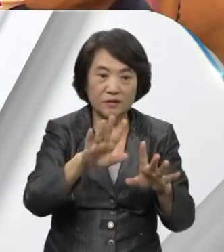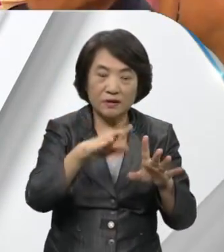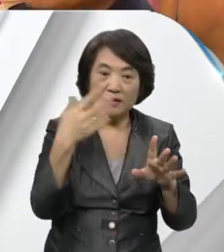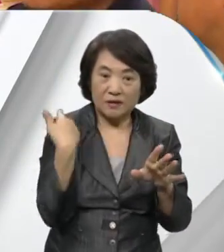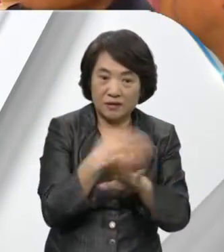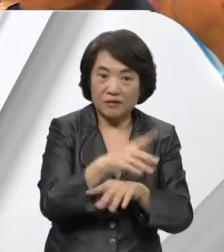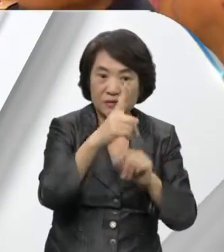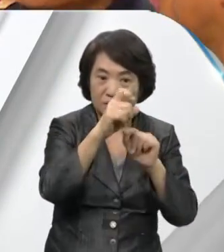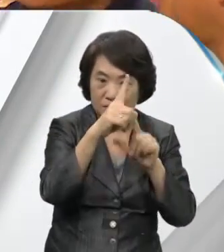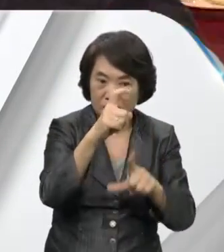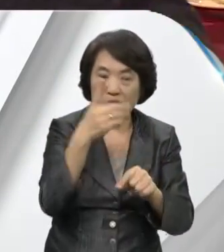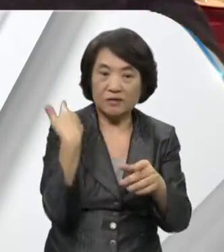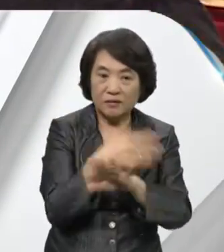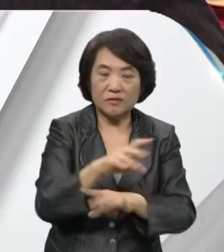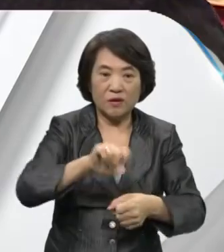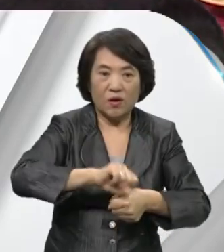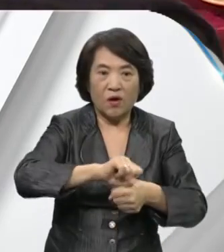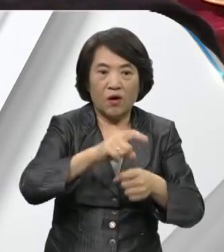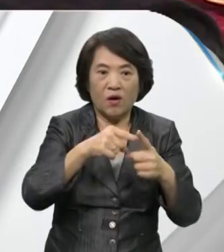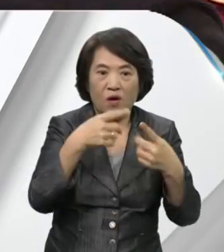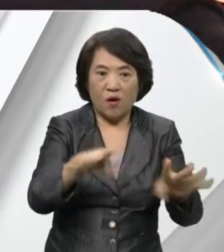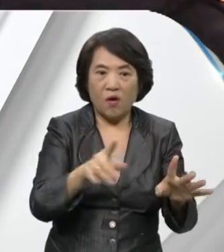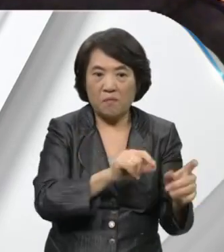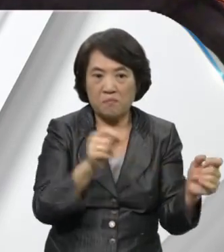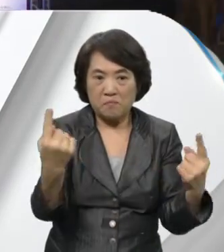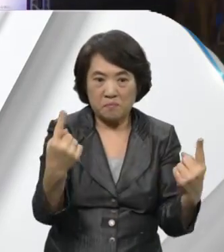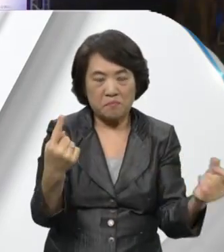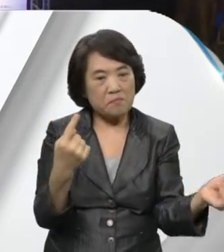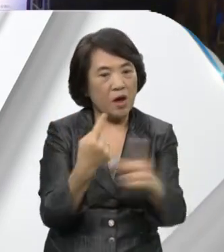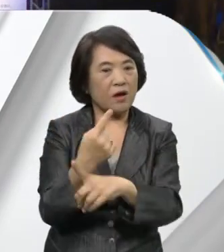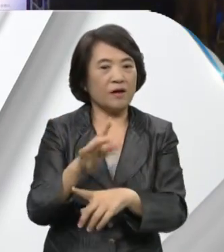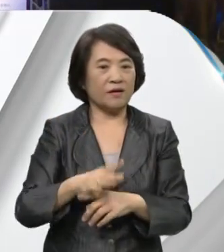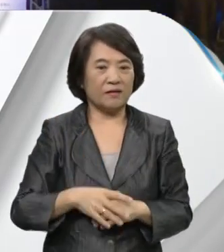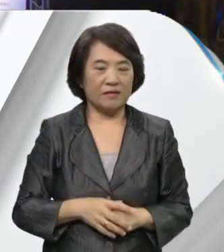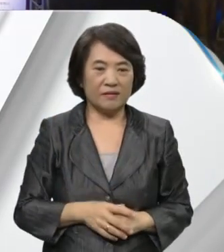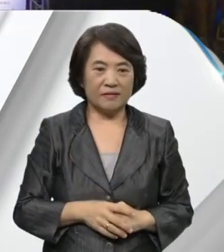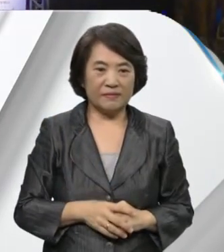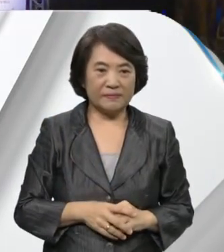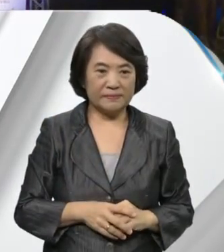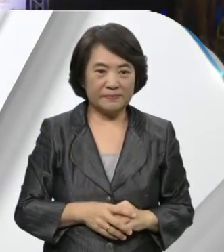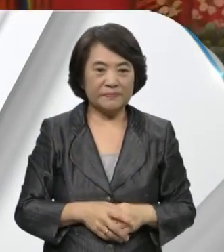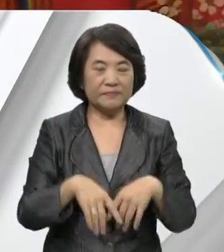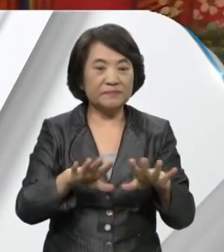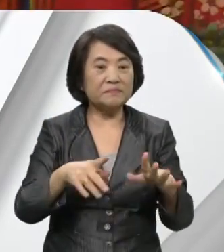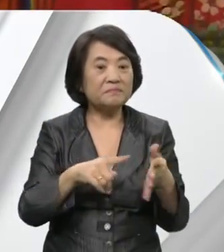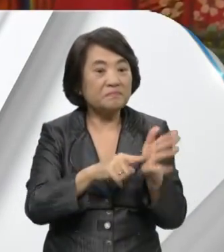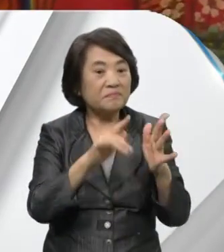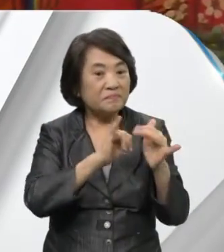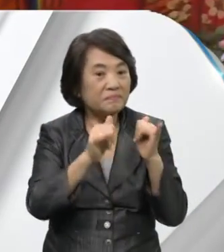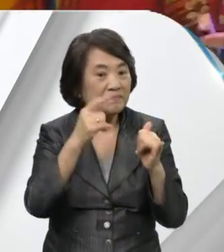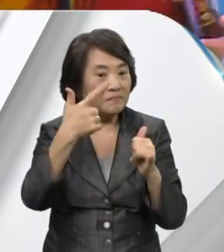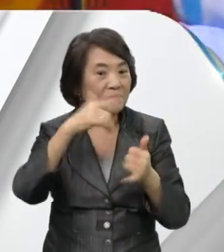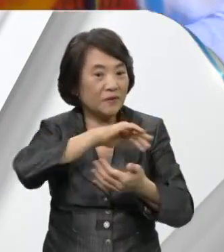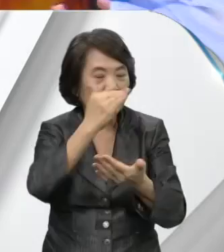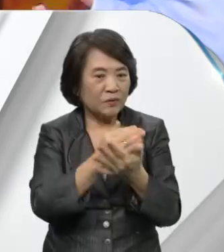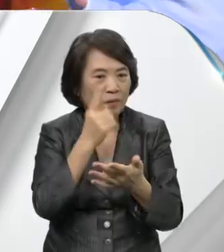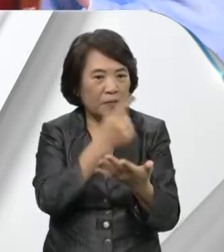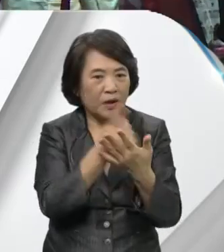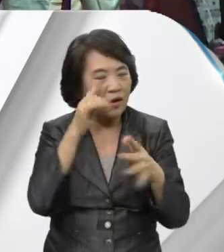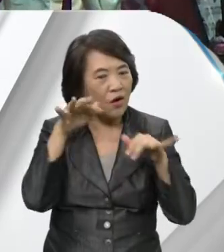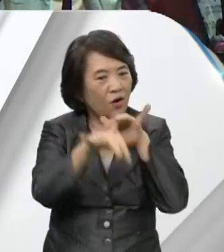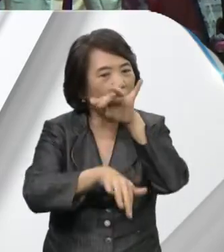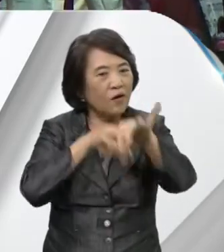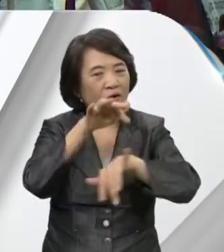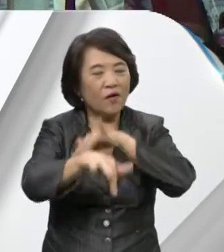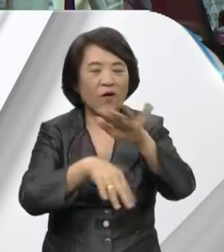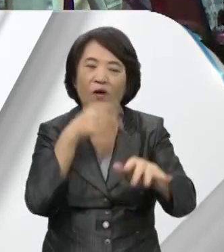保持，但系延续提升以后，当年对经超过嘅去年嘅记录，显示民众对六对延续嘅接受度越来越